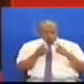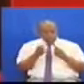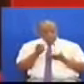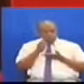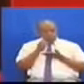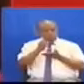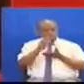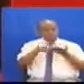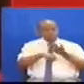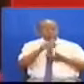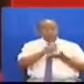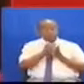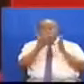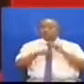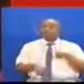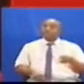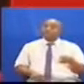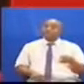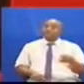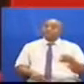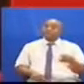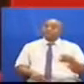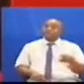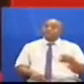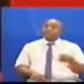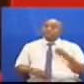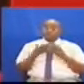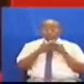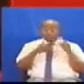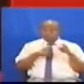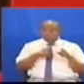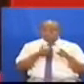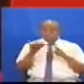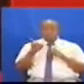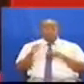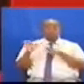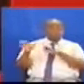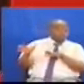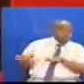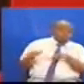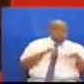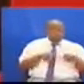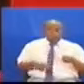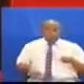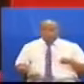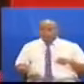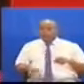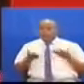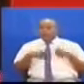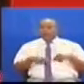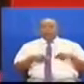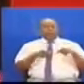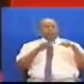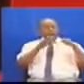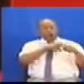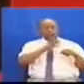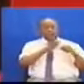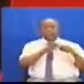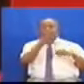katika sekta ya afya, tumezungumza sana humu ndani. Nchi yetu ilikuwa inataabika, na kumbuka Kigangwala wakati ule na umi mwalimu anahangaika pale, ukiangalia